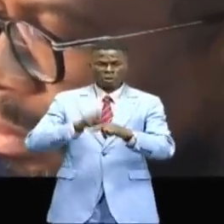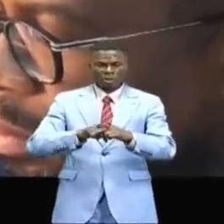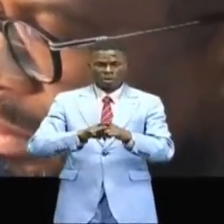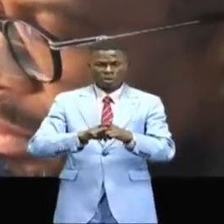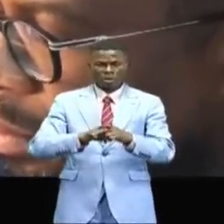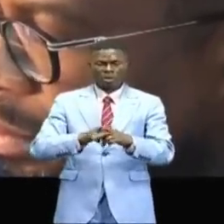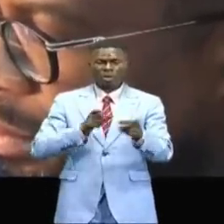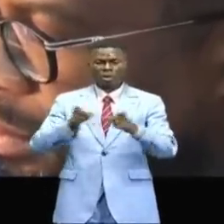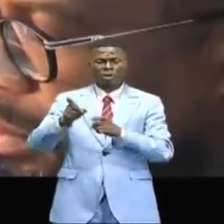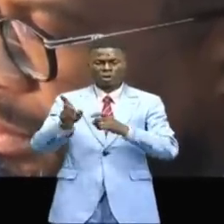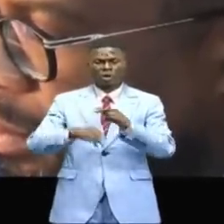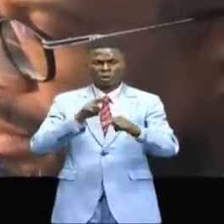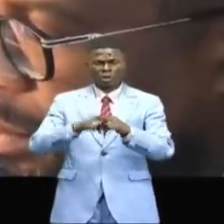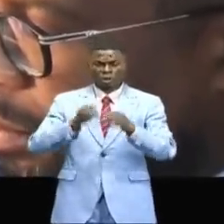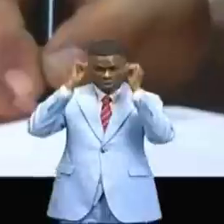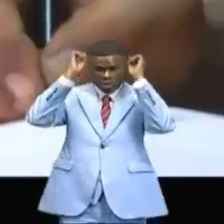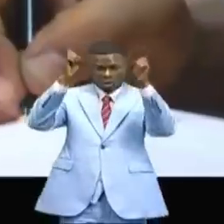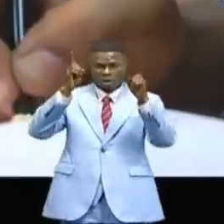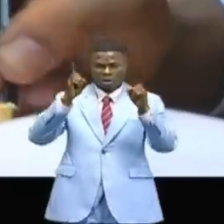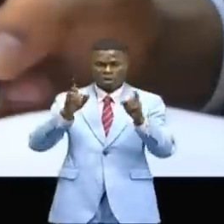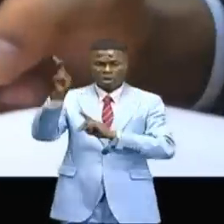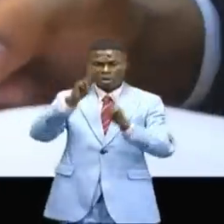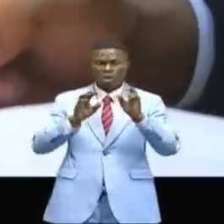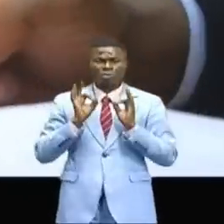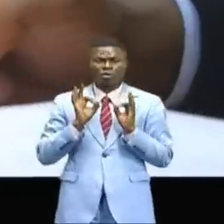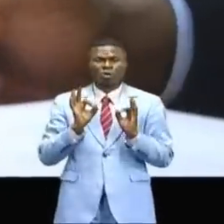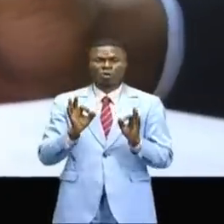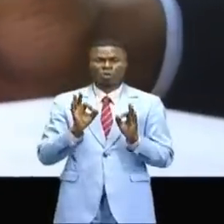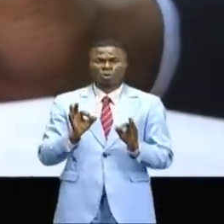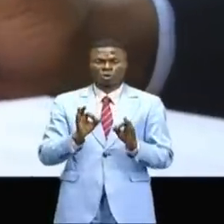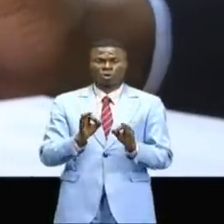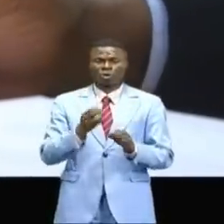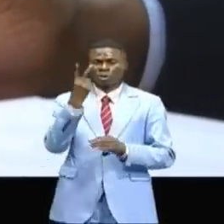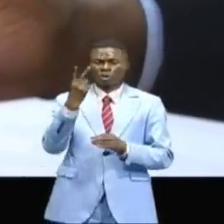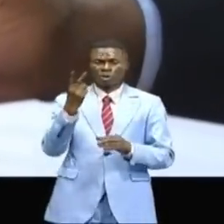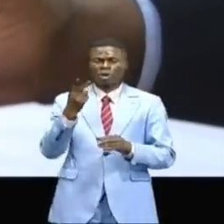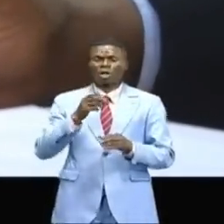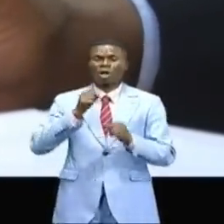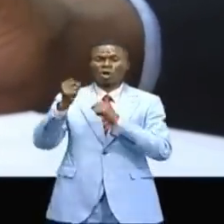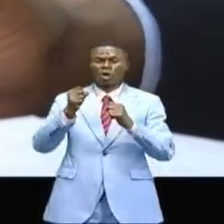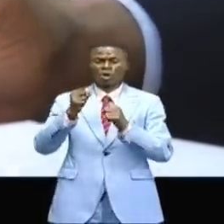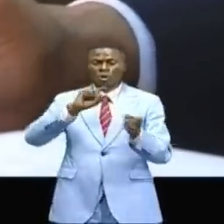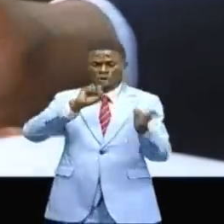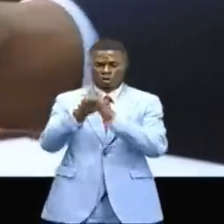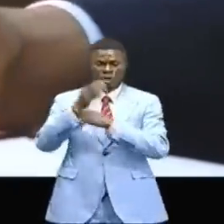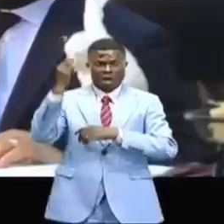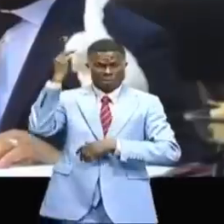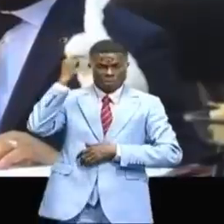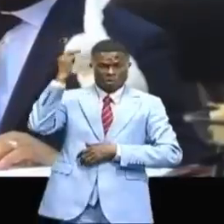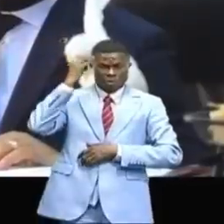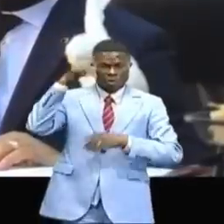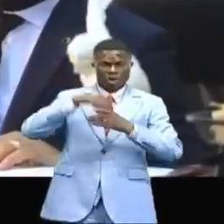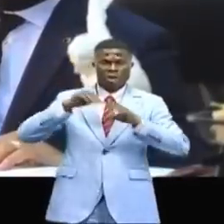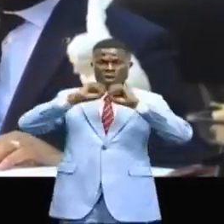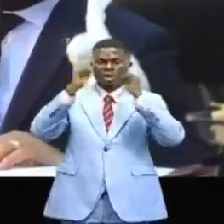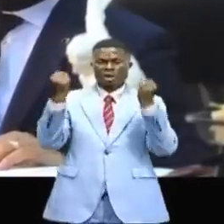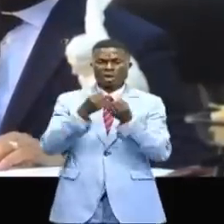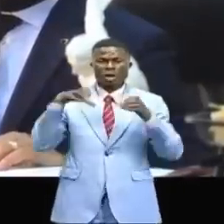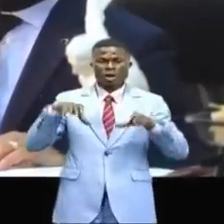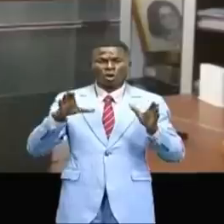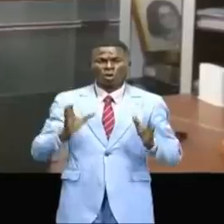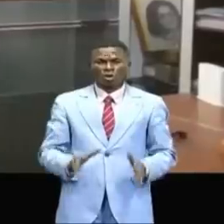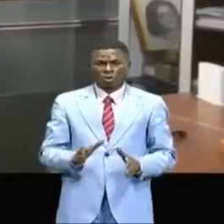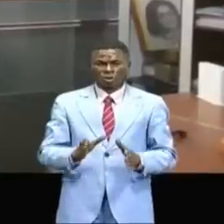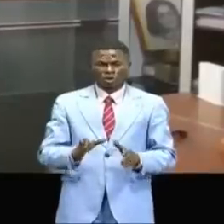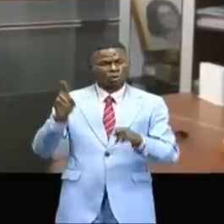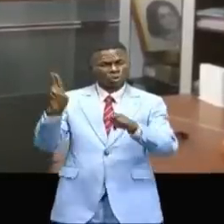guide national de l'éducation à la nouvelle citoyenneté. Ces deux outils de combat pour les changements de mentalité au sein de la société congolaise